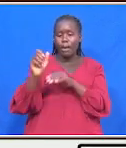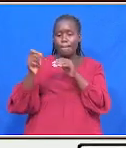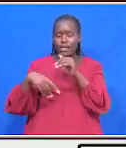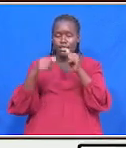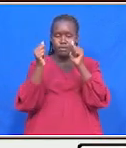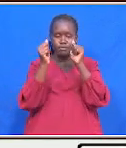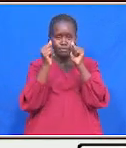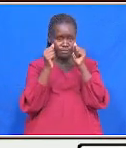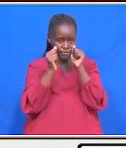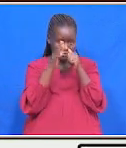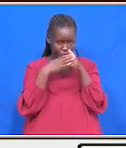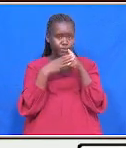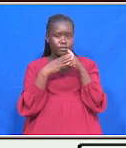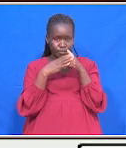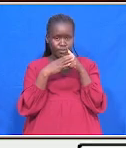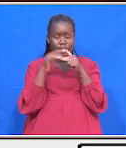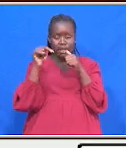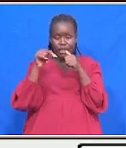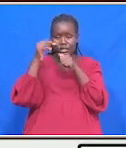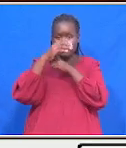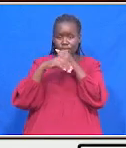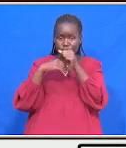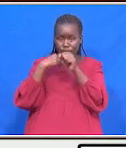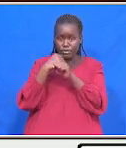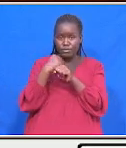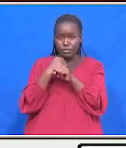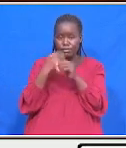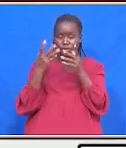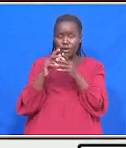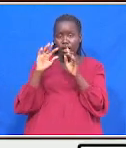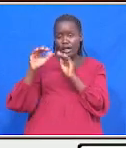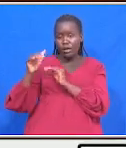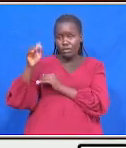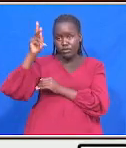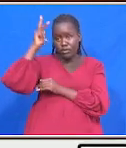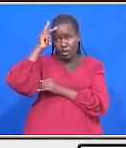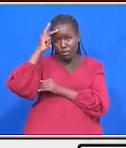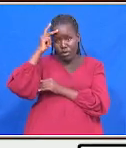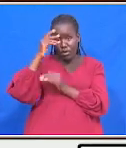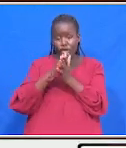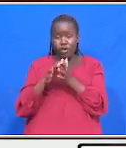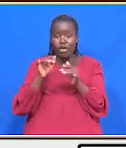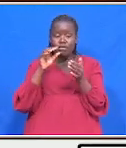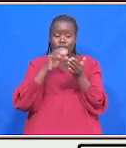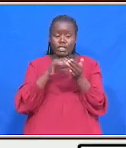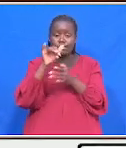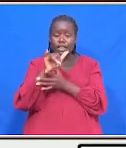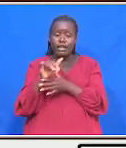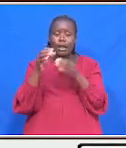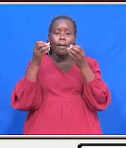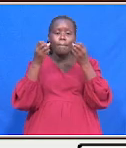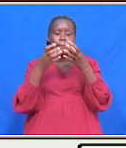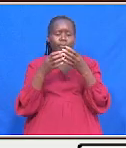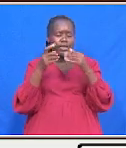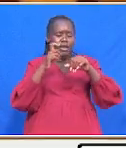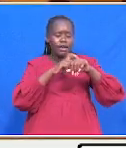mwaka 2024 katika kaunti ya Kiambu. Kwa mujibu wa mashtaka hayo, takriban saa